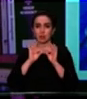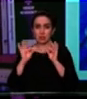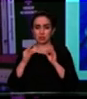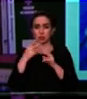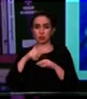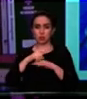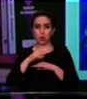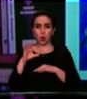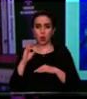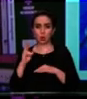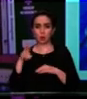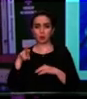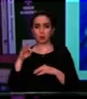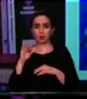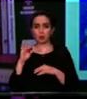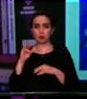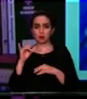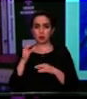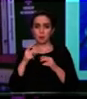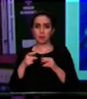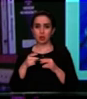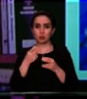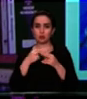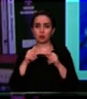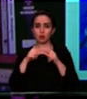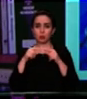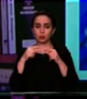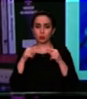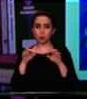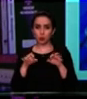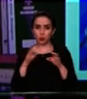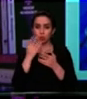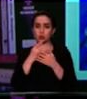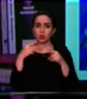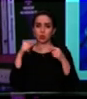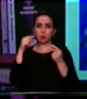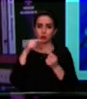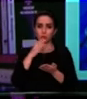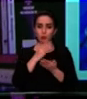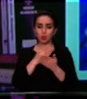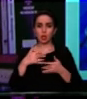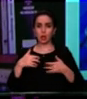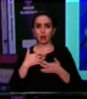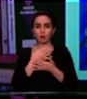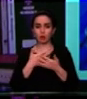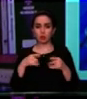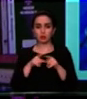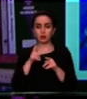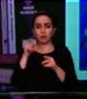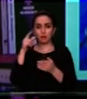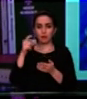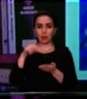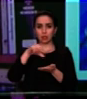bo'lgan oq planariyani yoki bo'lmasa molluskalar va bo'g'im oyoqlar tipiga mansub bo'lgan hayvonlar vakillarini ko'rib